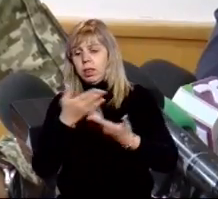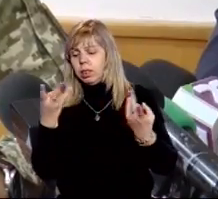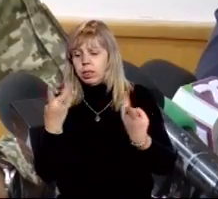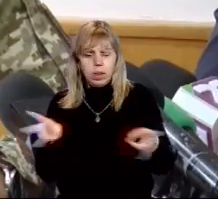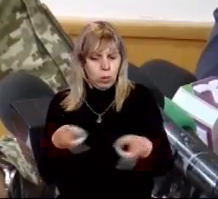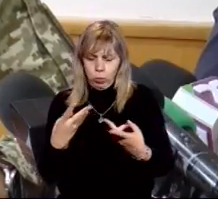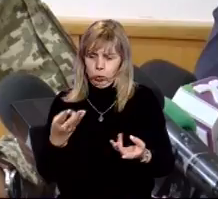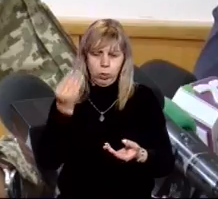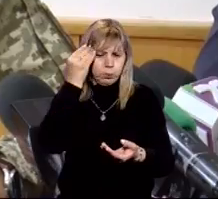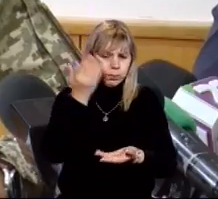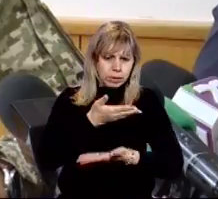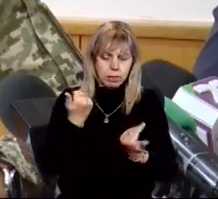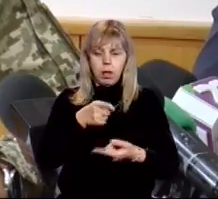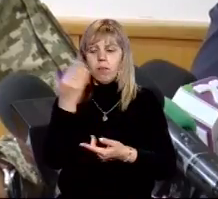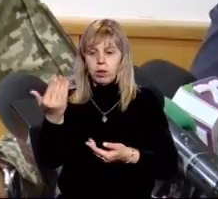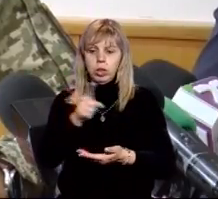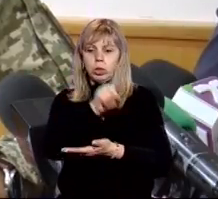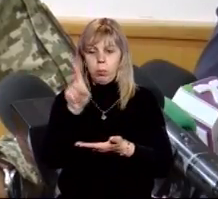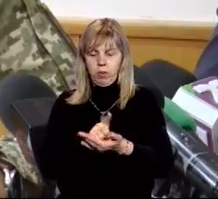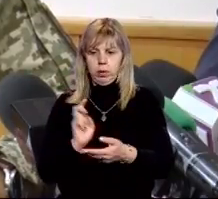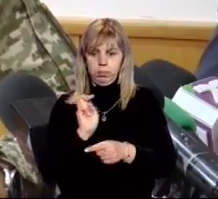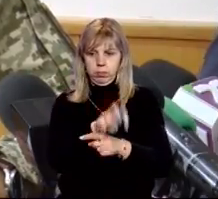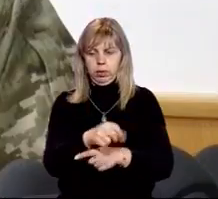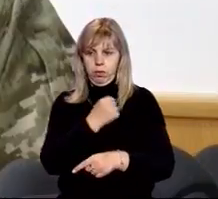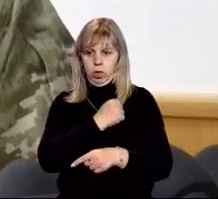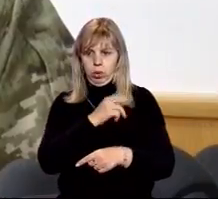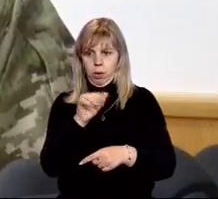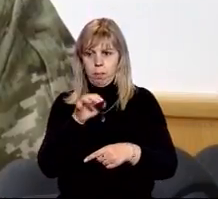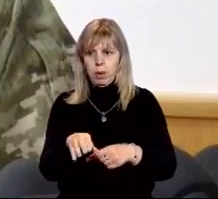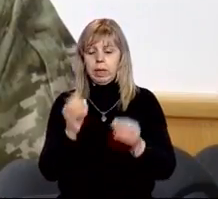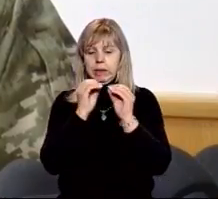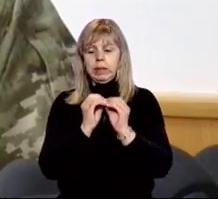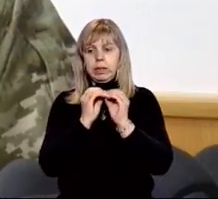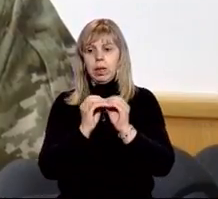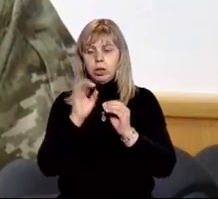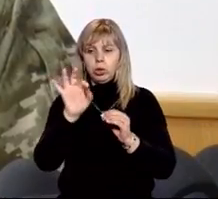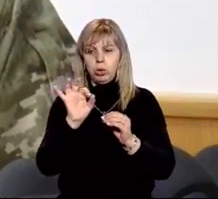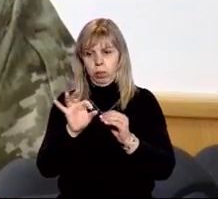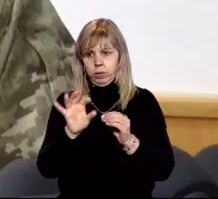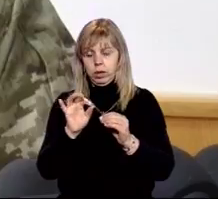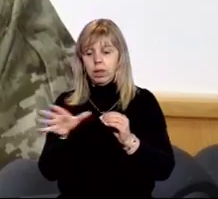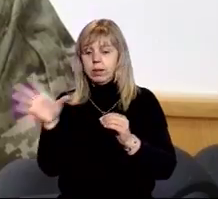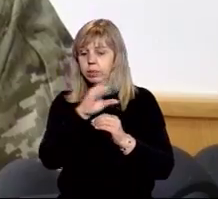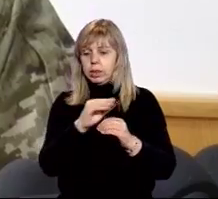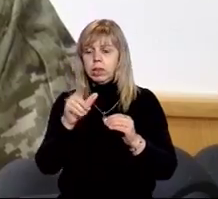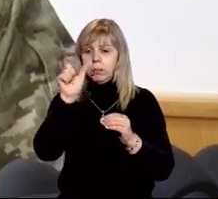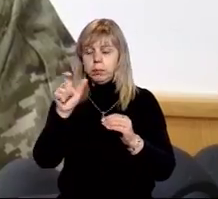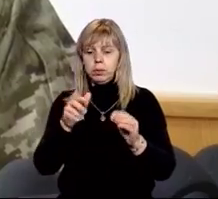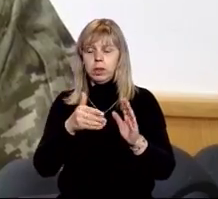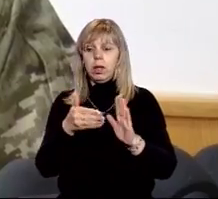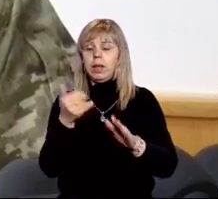необхідно їм з'явитись. Вони зобов'язані з'явитись у військовий комісаріат. Тобто з 10 жовтня всі призовники, які